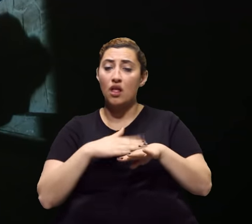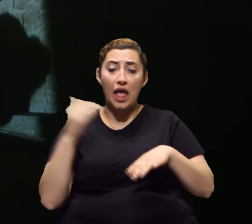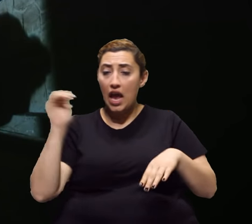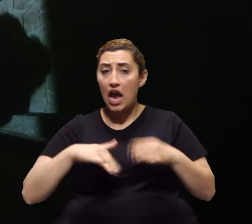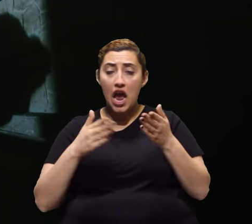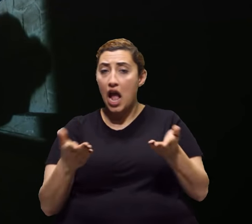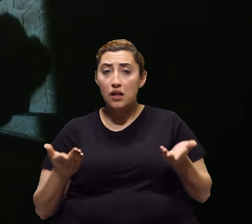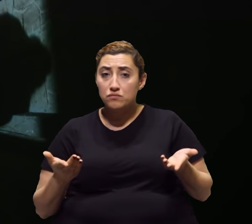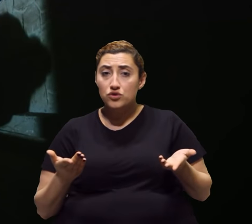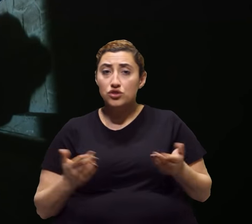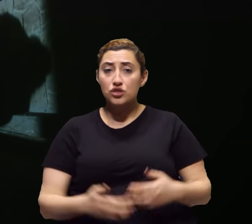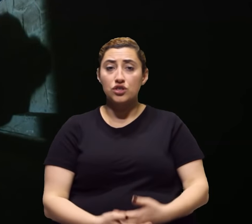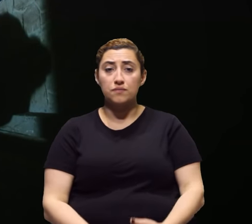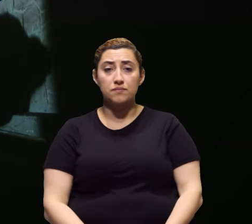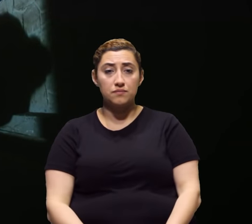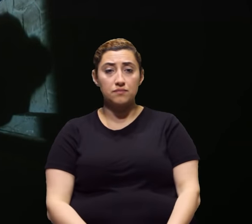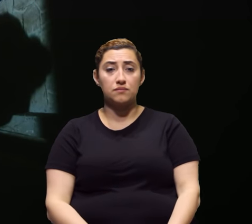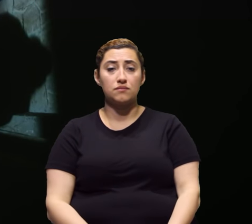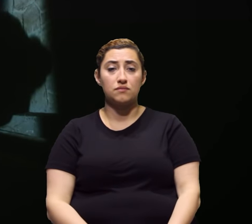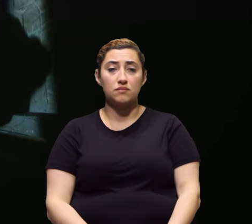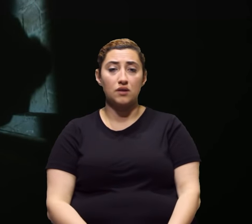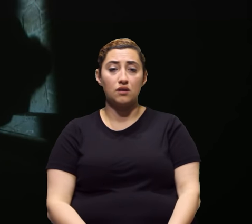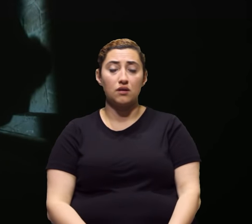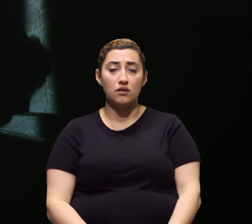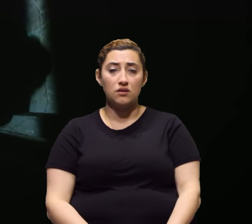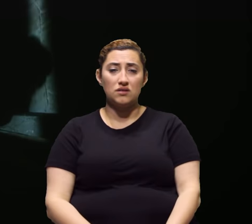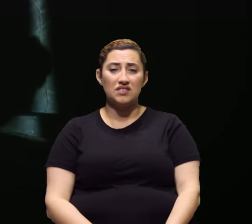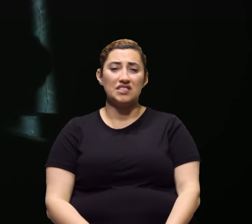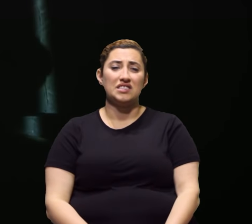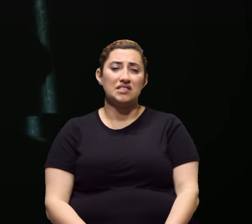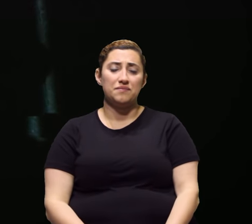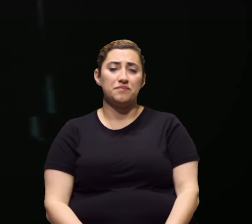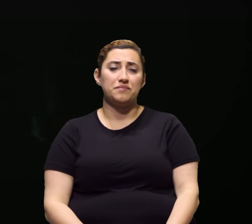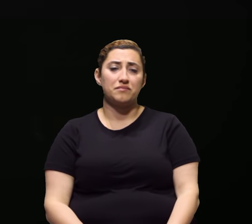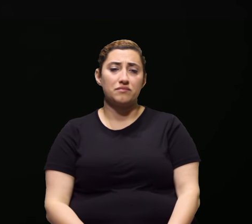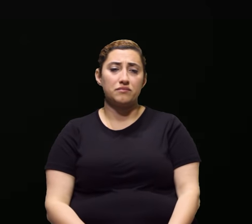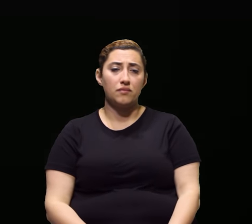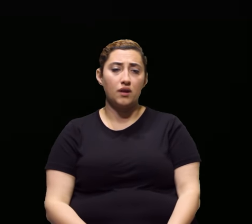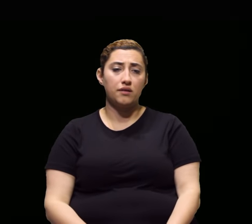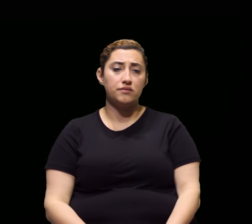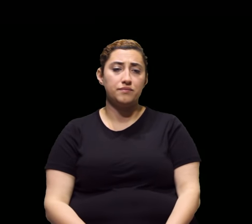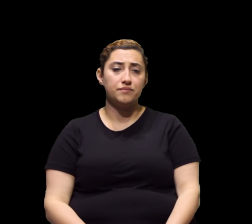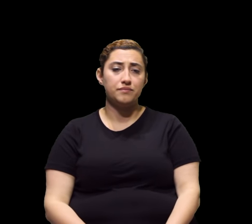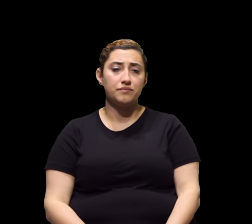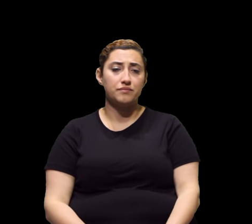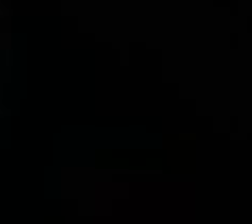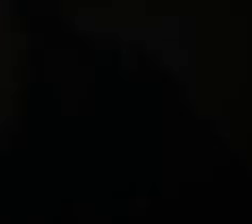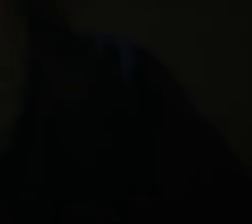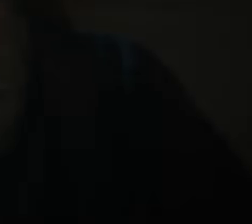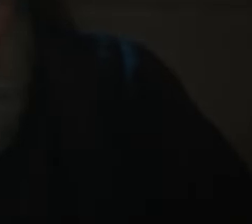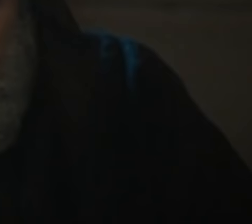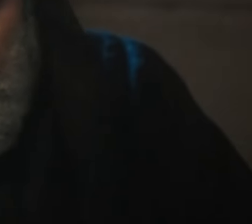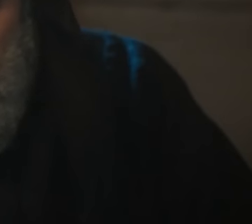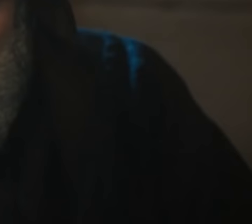aramaya gelmişsin? Halvetin kapısını Ahmet'in üzerine kapattılar. Karanlık, ana dönüş.